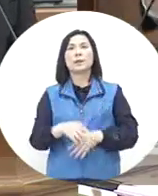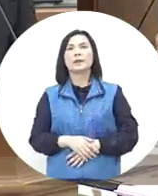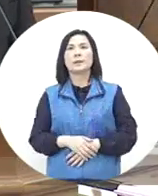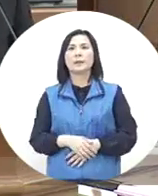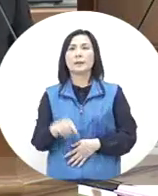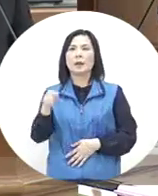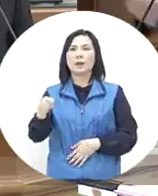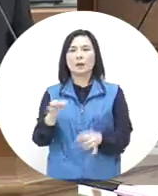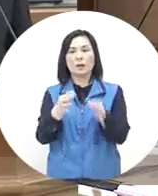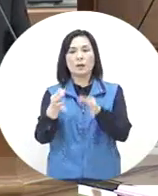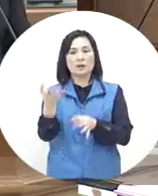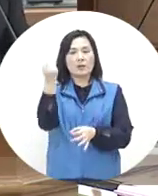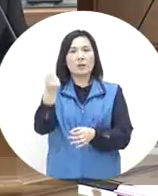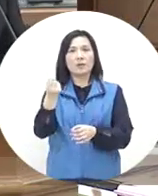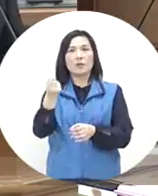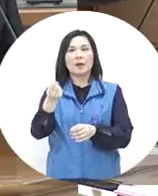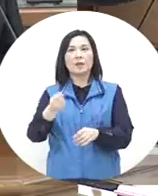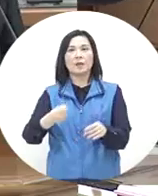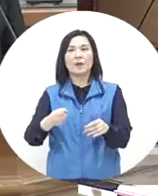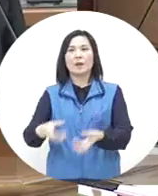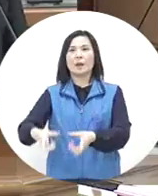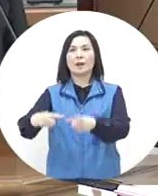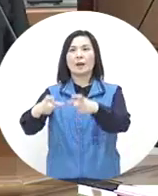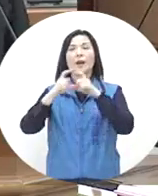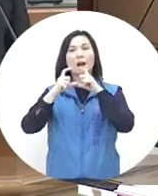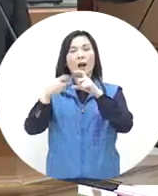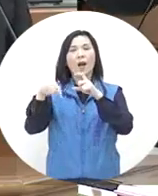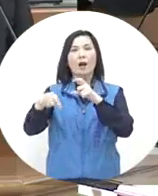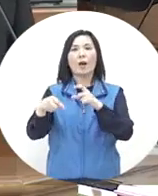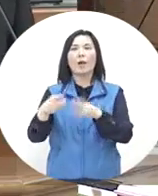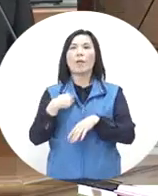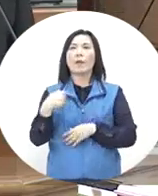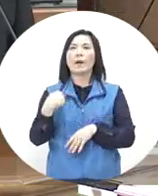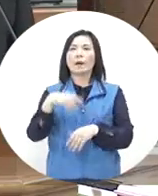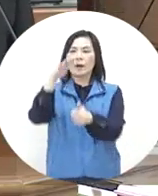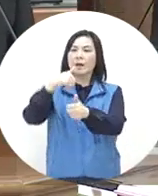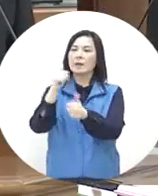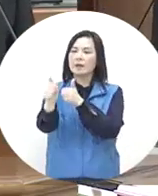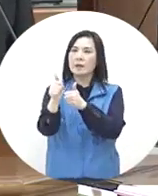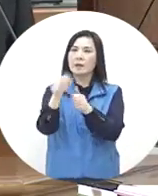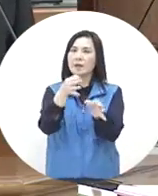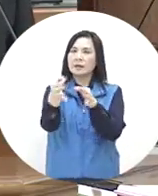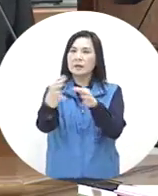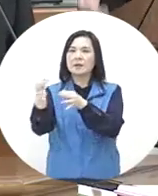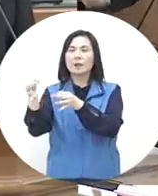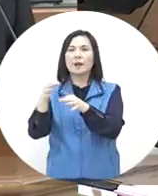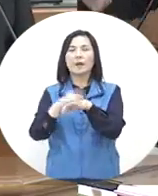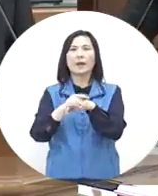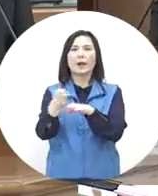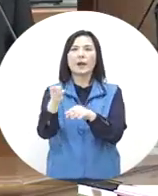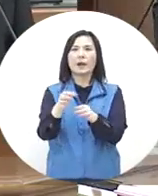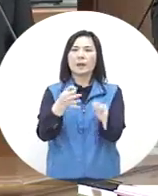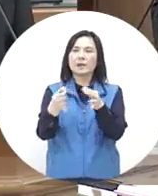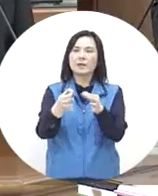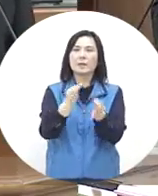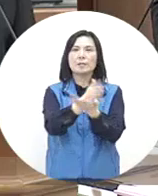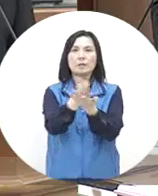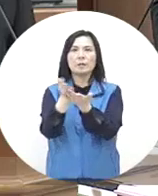回来之后。因为还有很多招商啊，跟土地标购的问题，后续经营的问题，都是新北市的责任，不